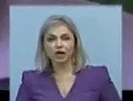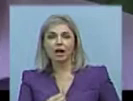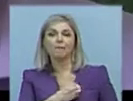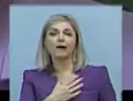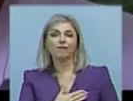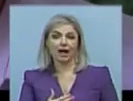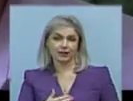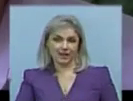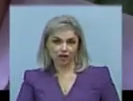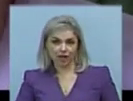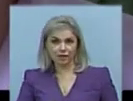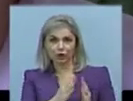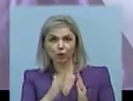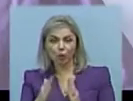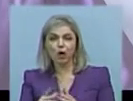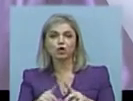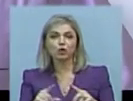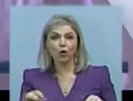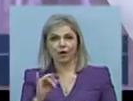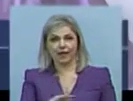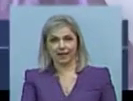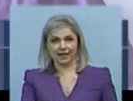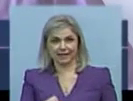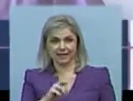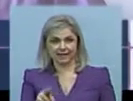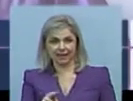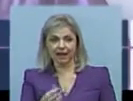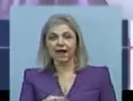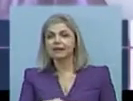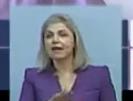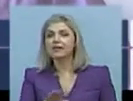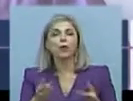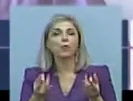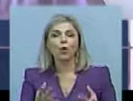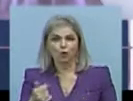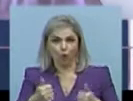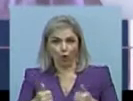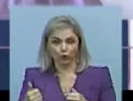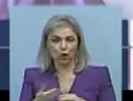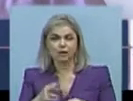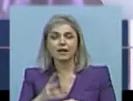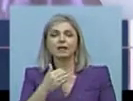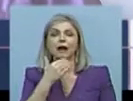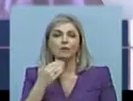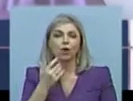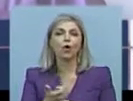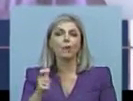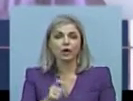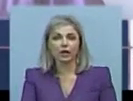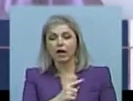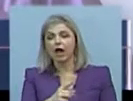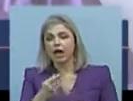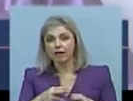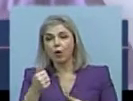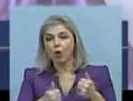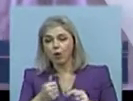сектору, школи і дитячі садочки. Це не просто конкурс, це навіть вже щось набагато більше. Тому що конкурс існує вже протягом 10